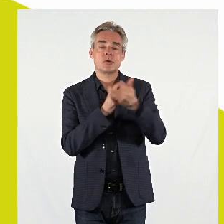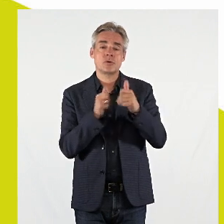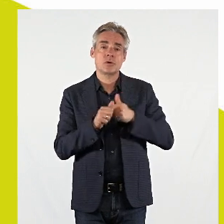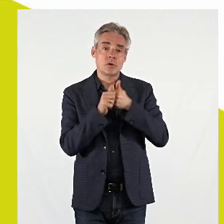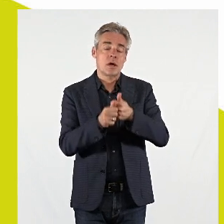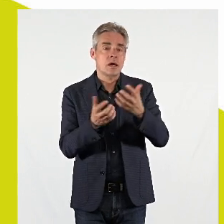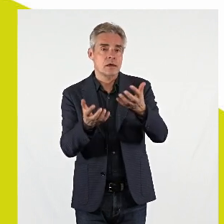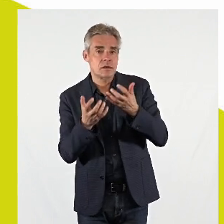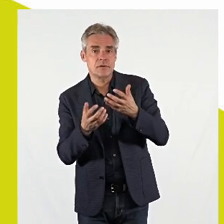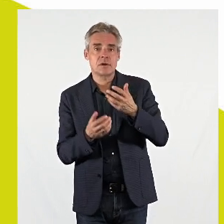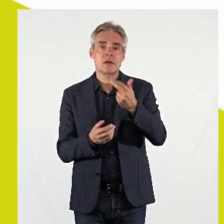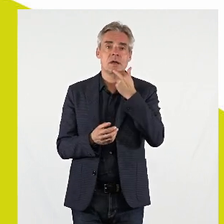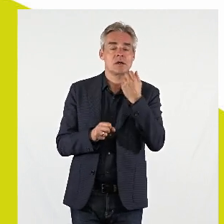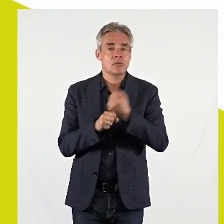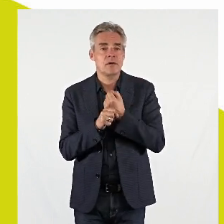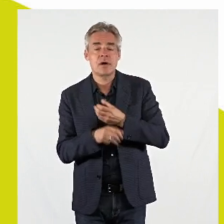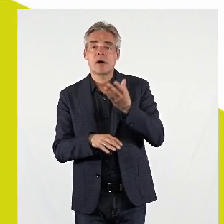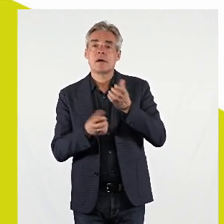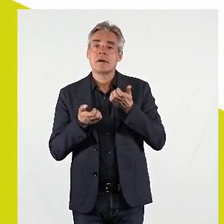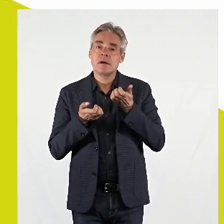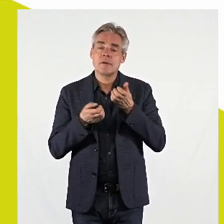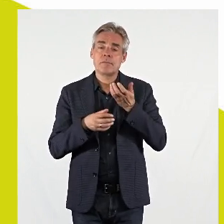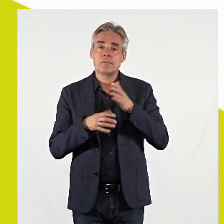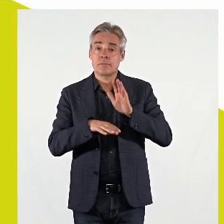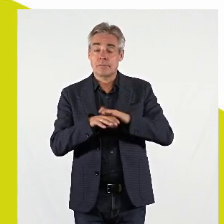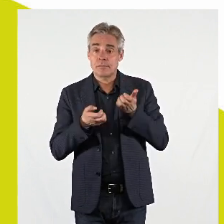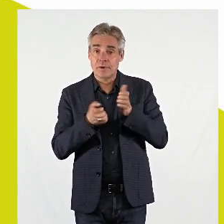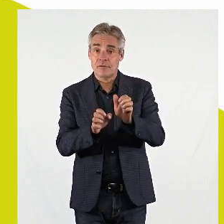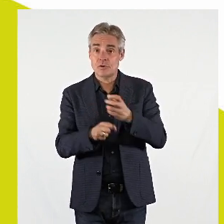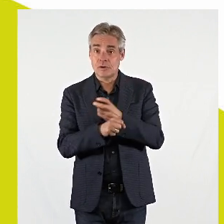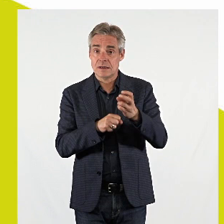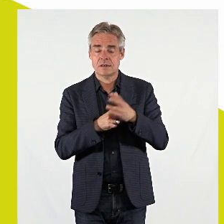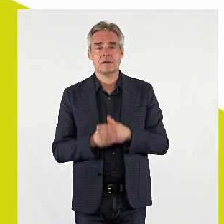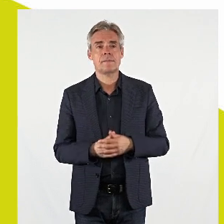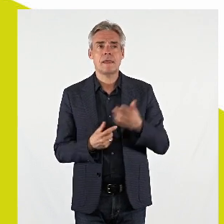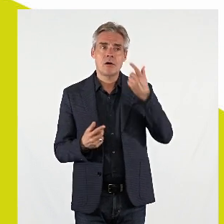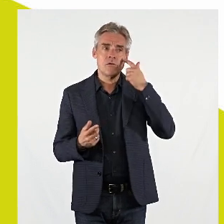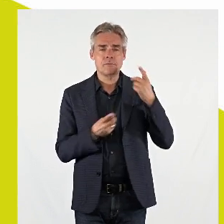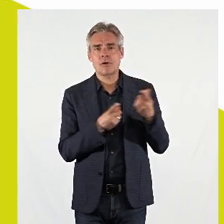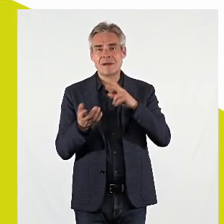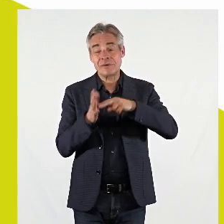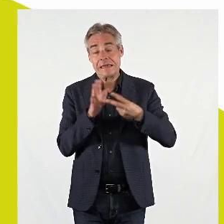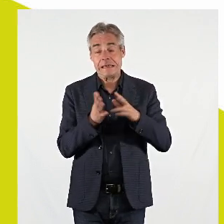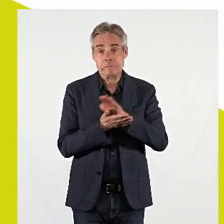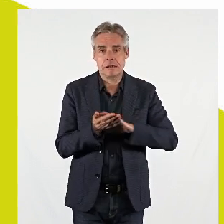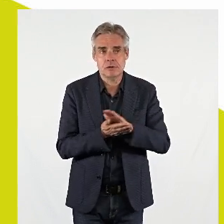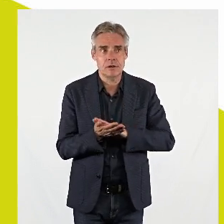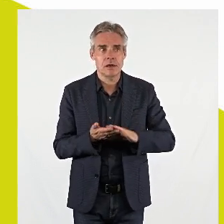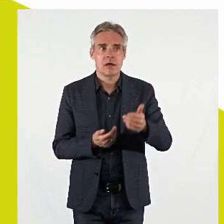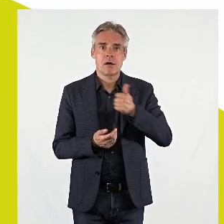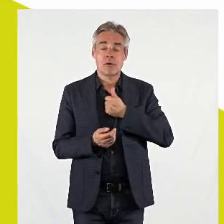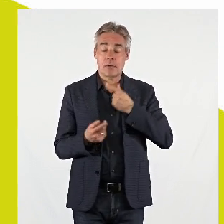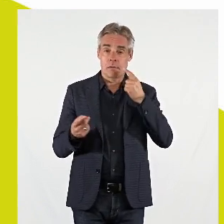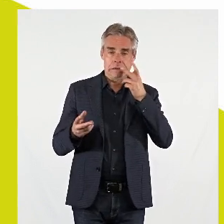l'attractivité, la qualité de vie au travail, la prévention des risques. Et là, on voit sur ce... Et là, qu'est-ce qu'on voit? On voit autre chose. Alors, c'est un peu techno, je vous l'avoue. Je suis, moi, absolument